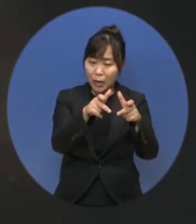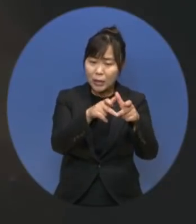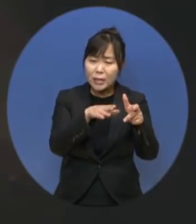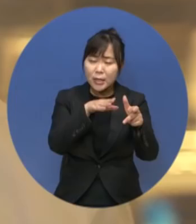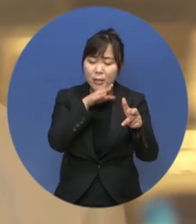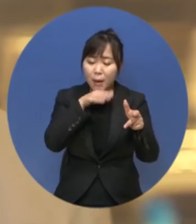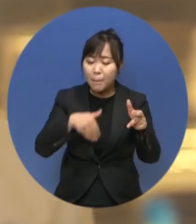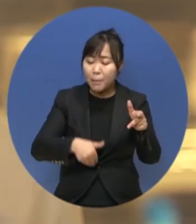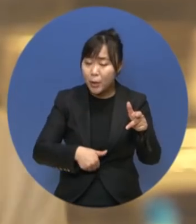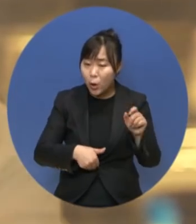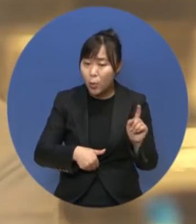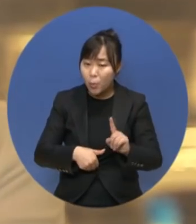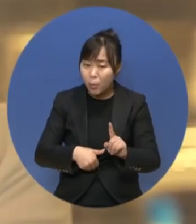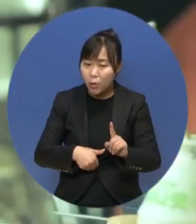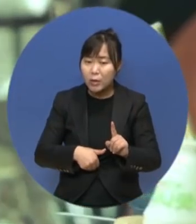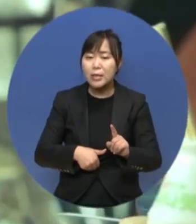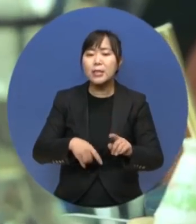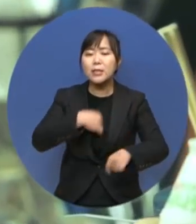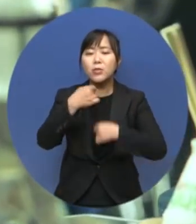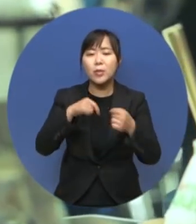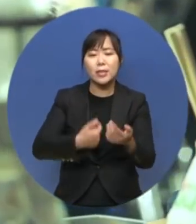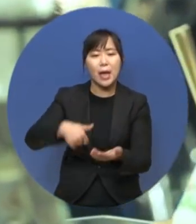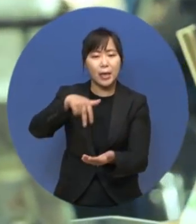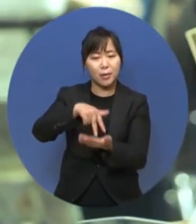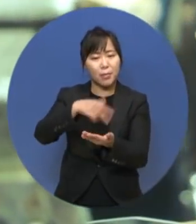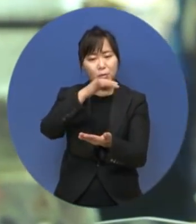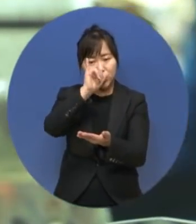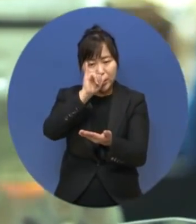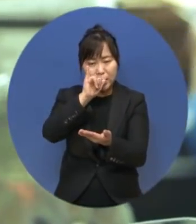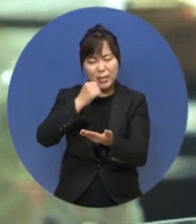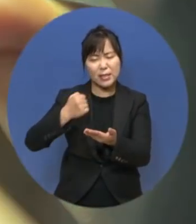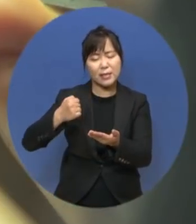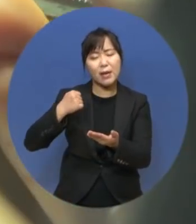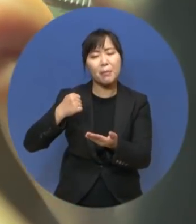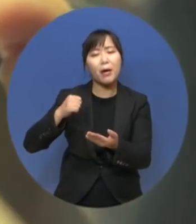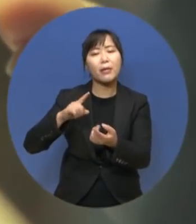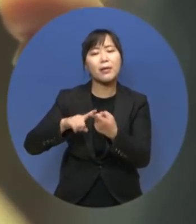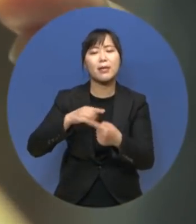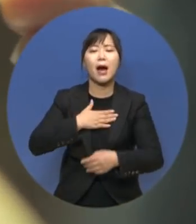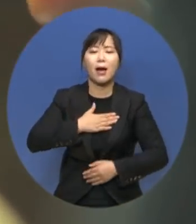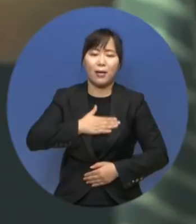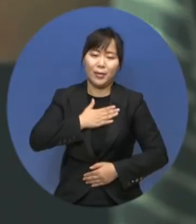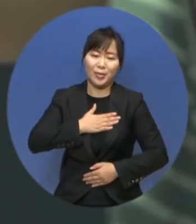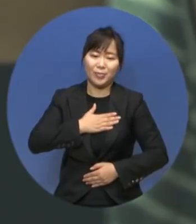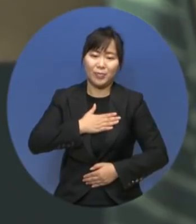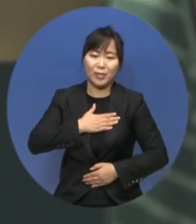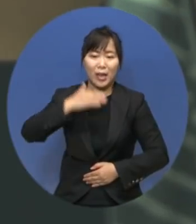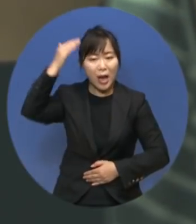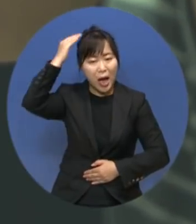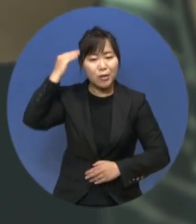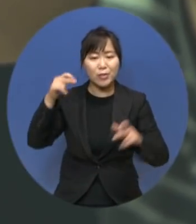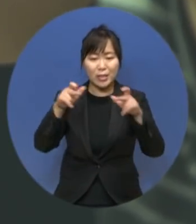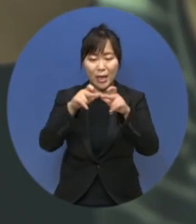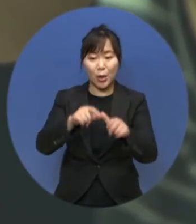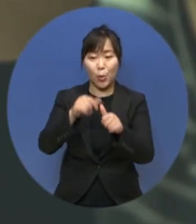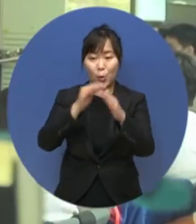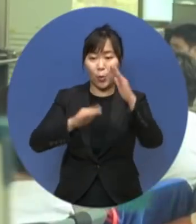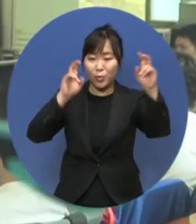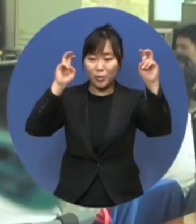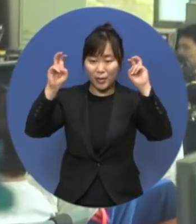장애인들에게 진정으로 필요한 것은 스스로 자립할 수 있는 힘이라는 것을 알기에 한국장애인